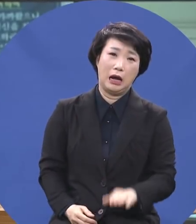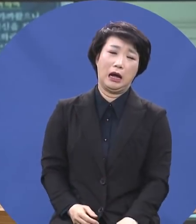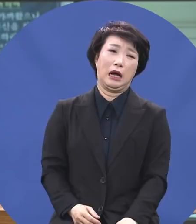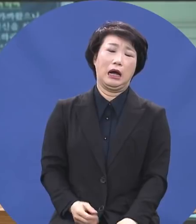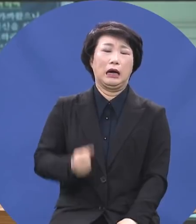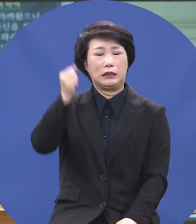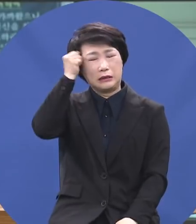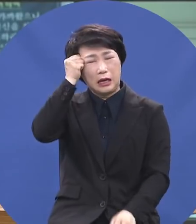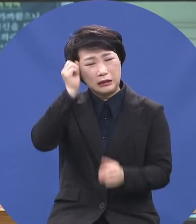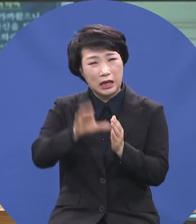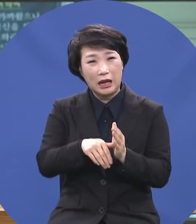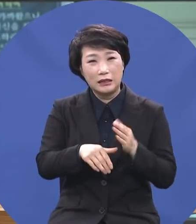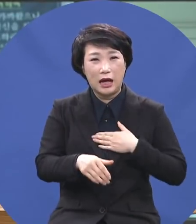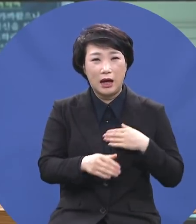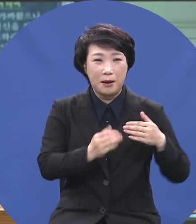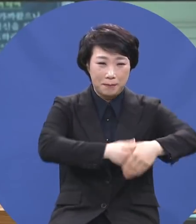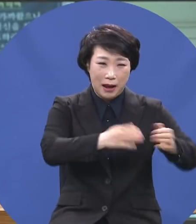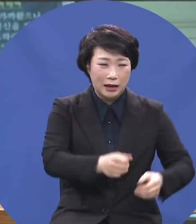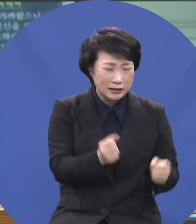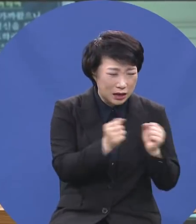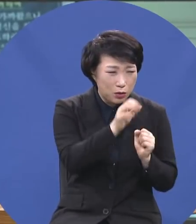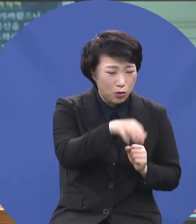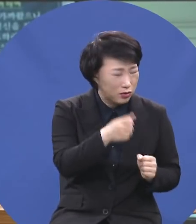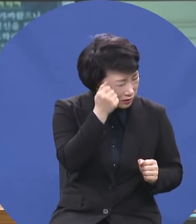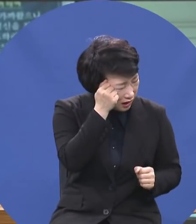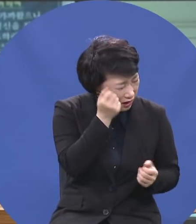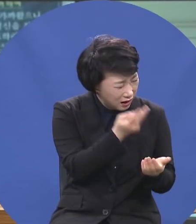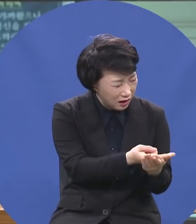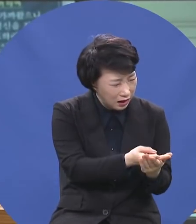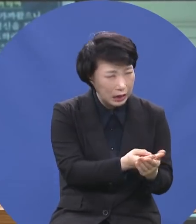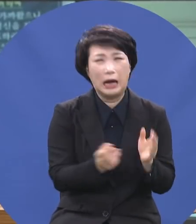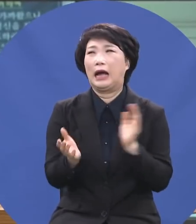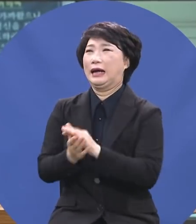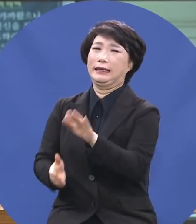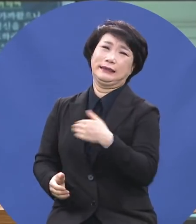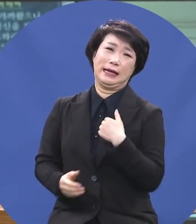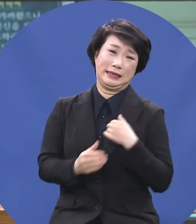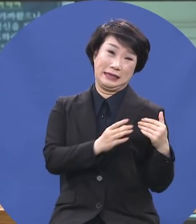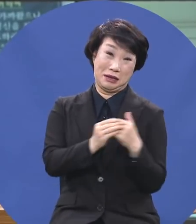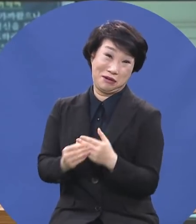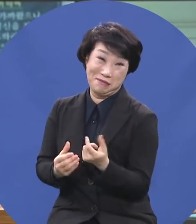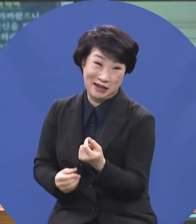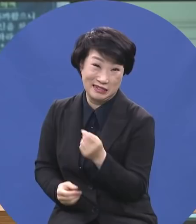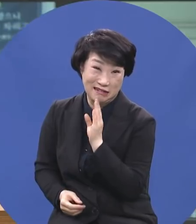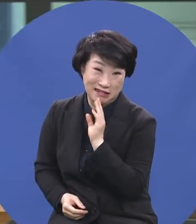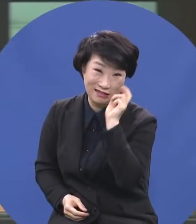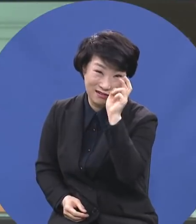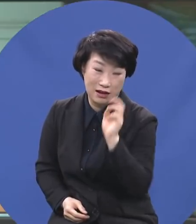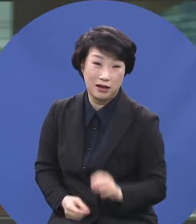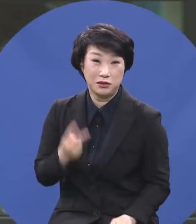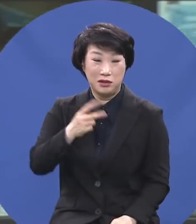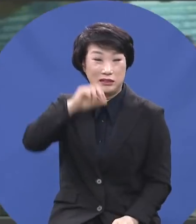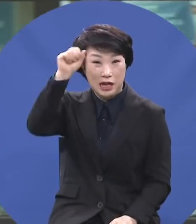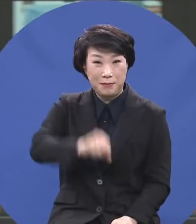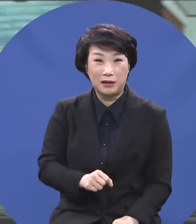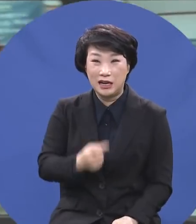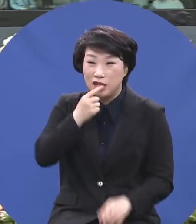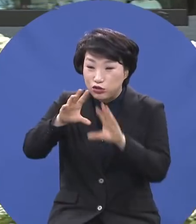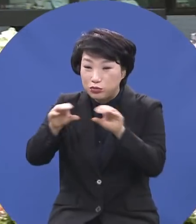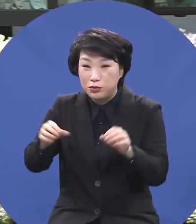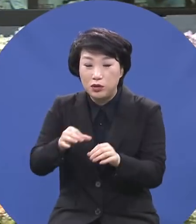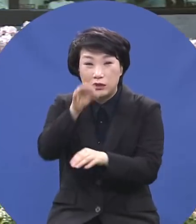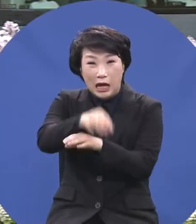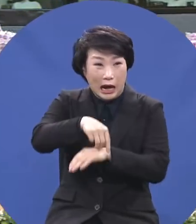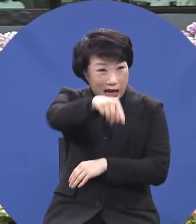잠자는 것도 나는 방바닥에 찬 데서 재우고 난 데려왔어 분명히. 아침 새벽에 일어나서 두고 살아 나보고